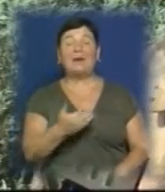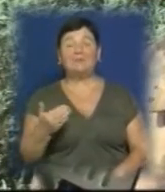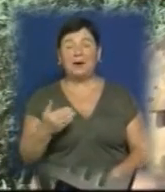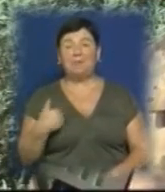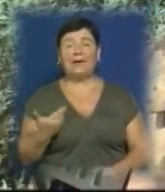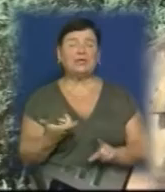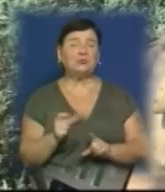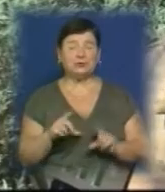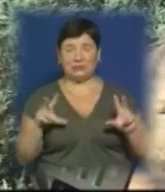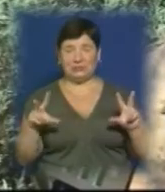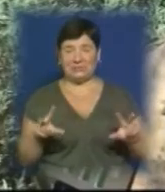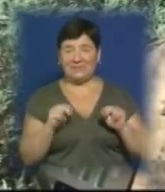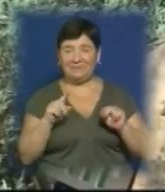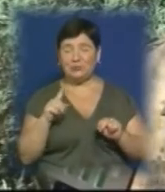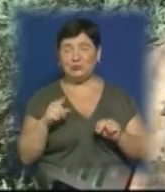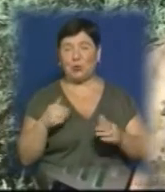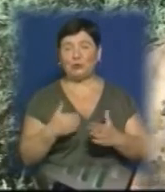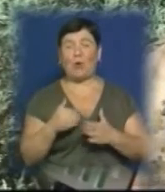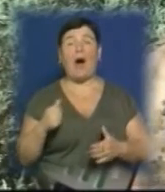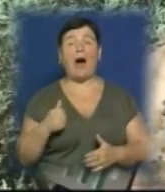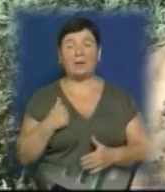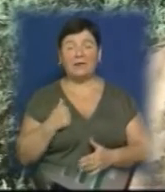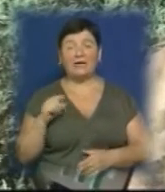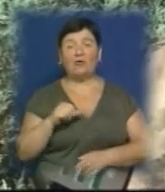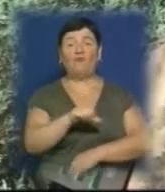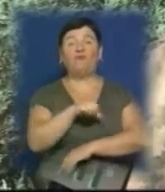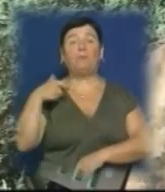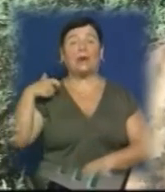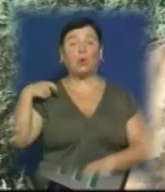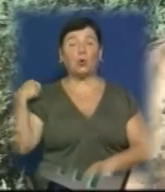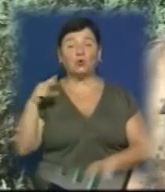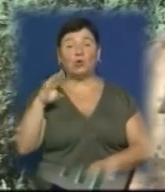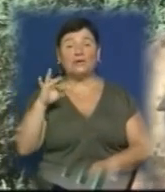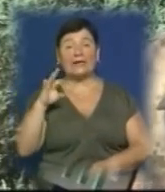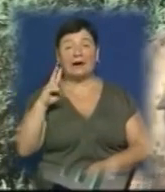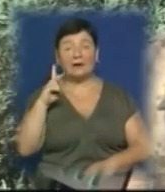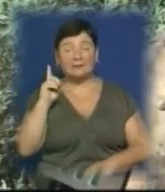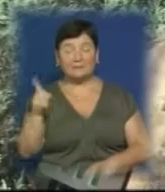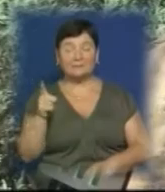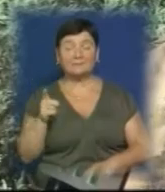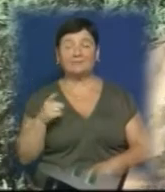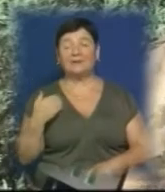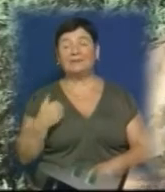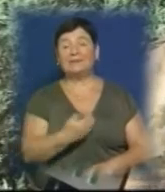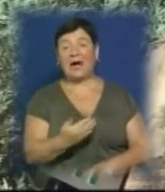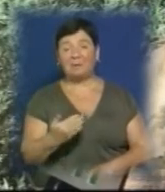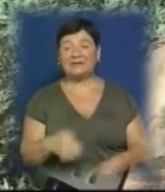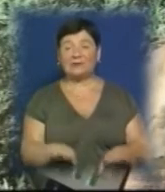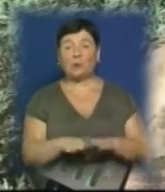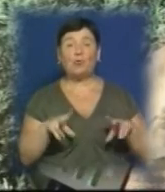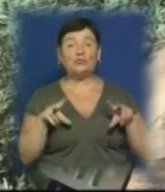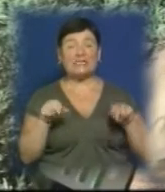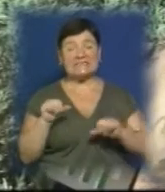Ми дуже щасливі, що ми пішли до армії, що в прикордонниках, що ми. Нам дали таку